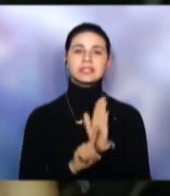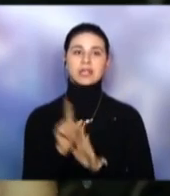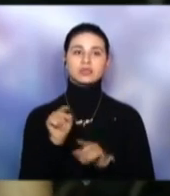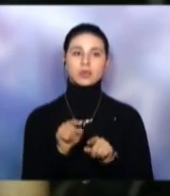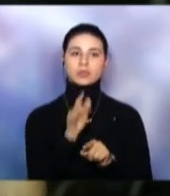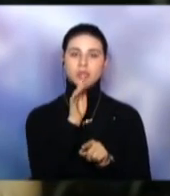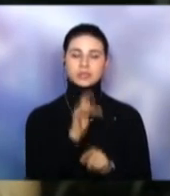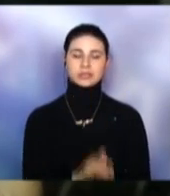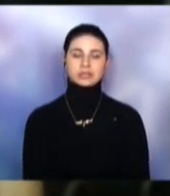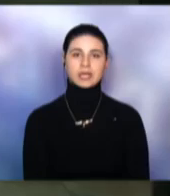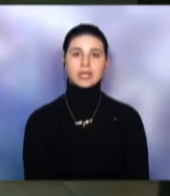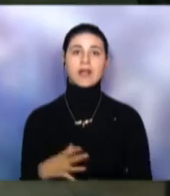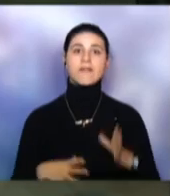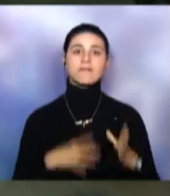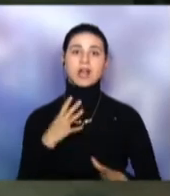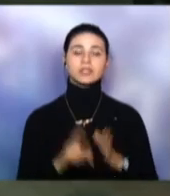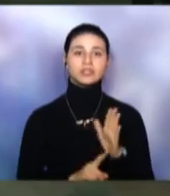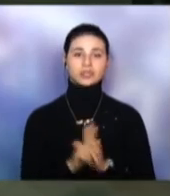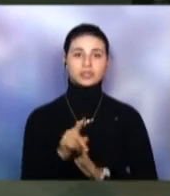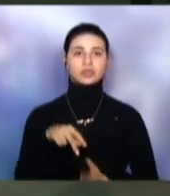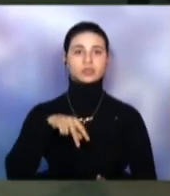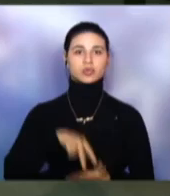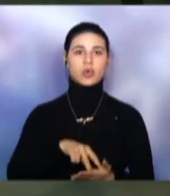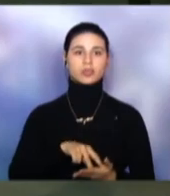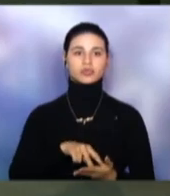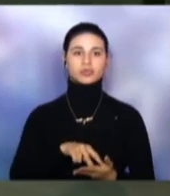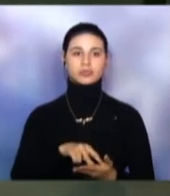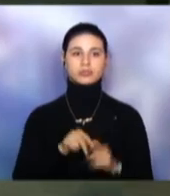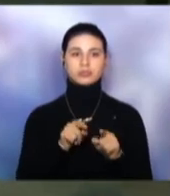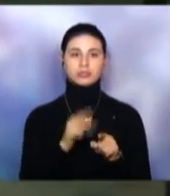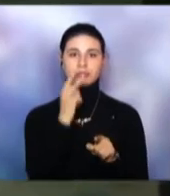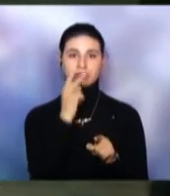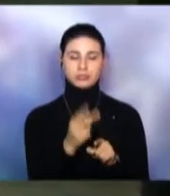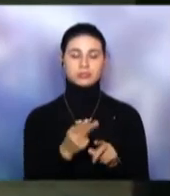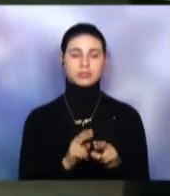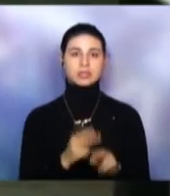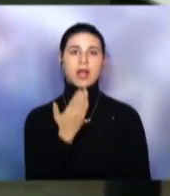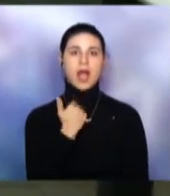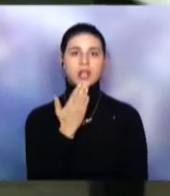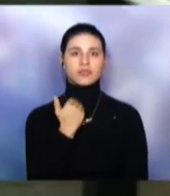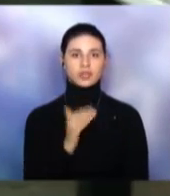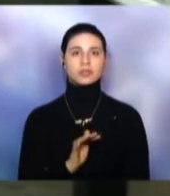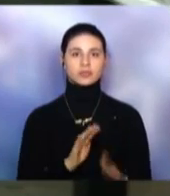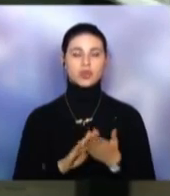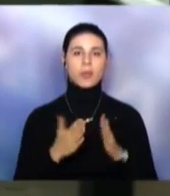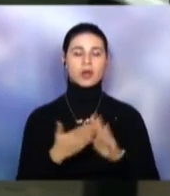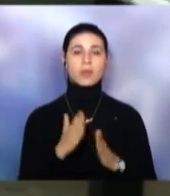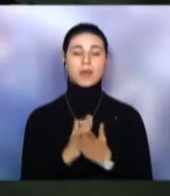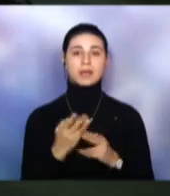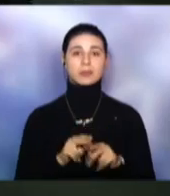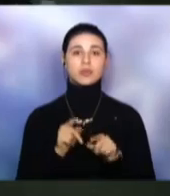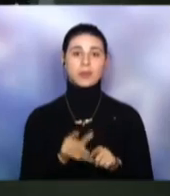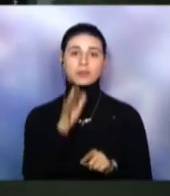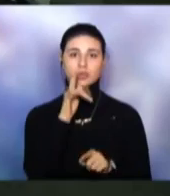პოზიციიდან. ვარჯიშის დაწყება მდგომში წინ მოხრით. ეს გაადვილებული საწყისი მდგომარეობაა, რადგან ამ